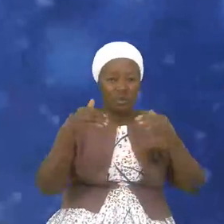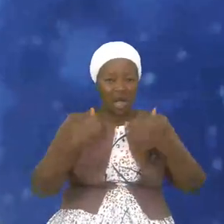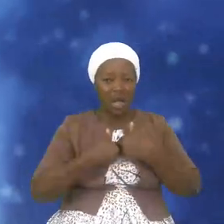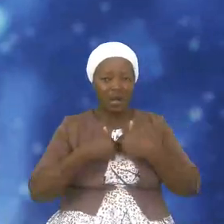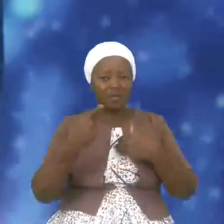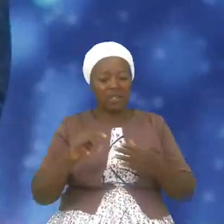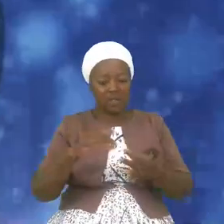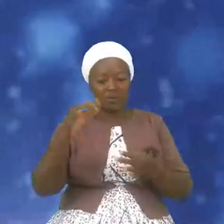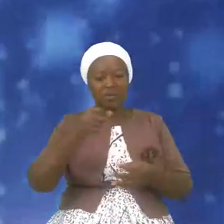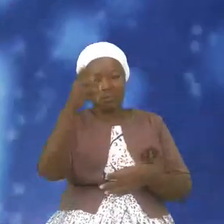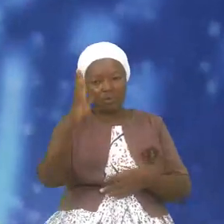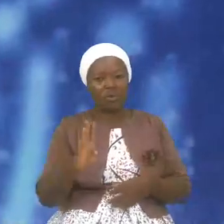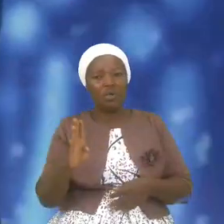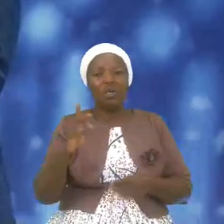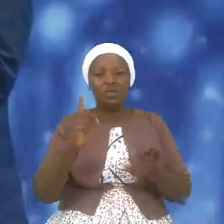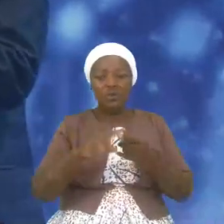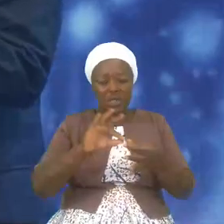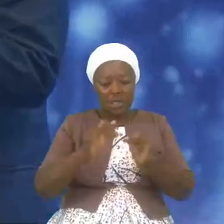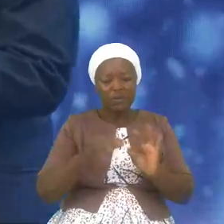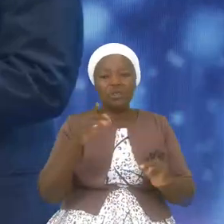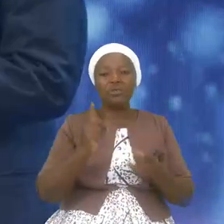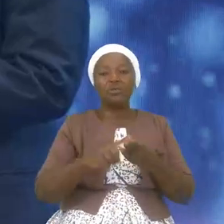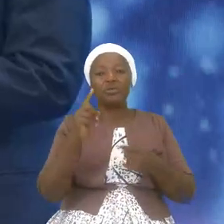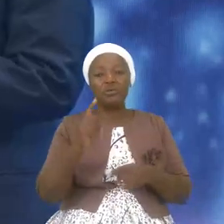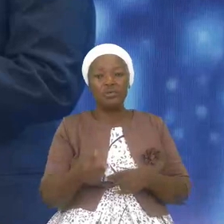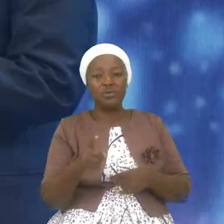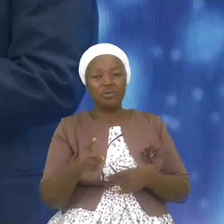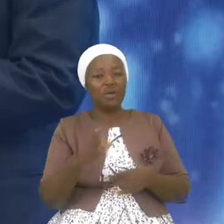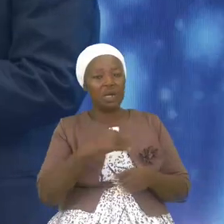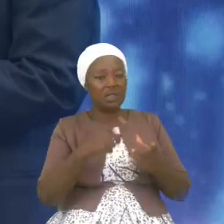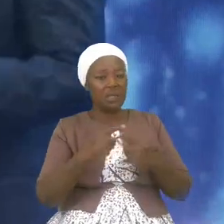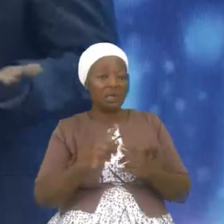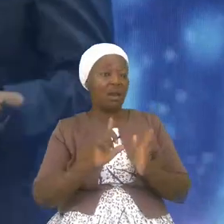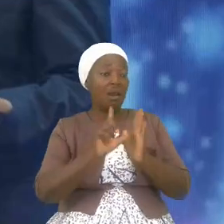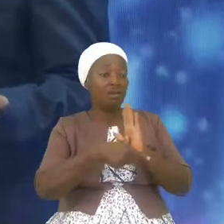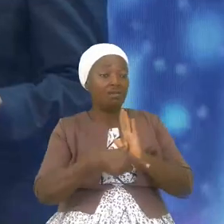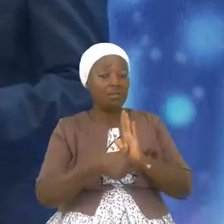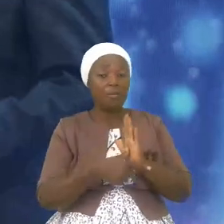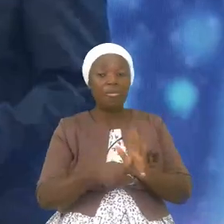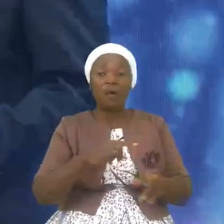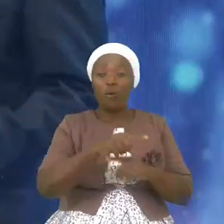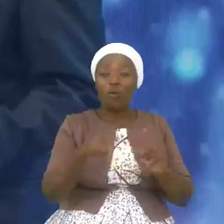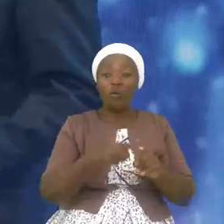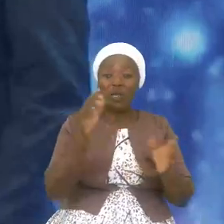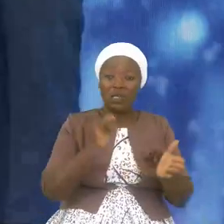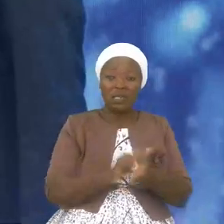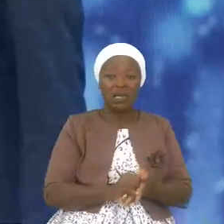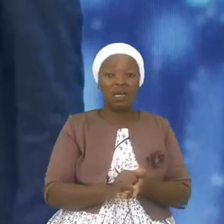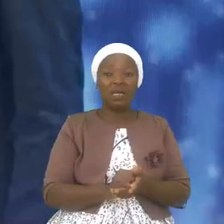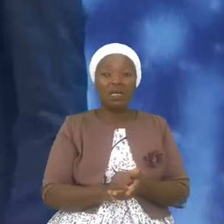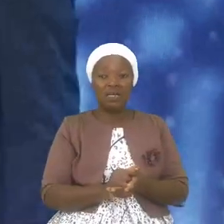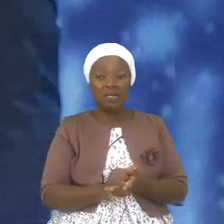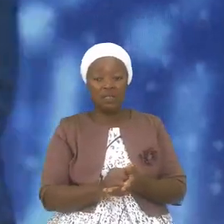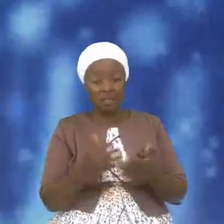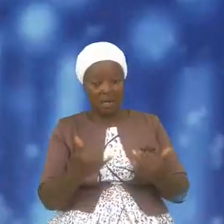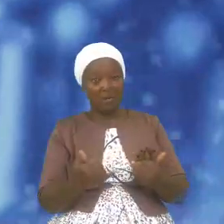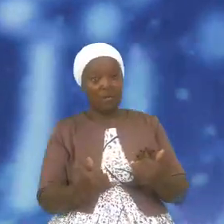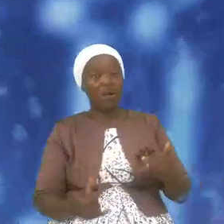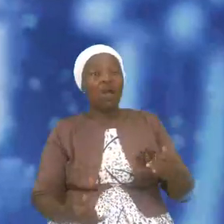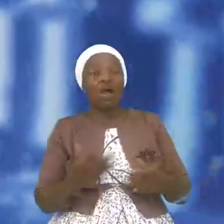n'avez pas l'esprit de Dieu pour vous interpréter cela. Et finalement, quand cette main est